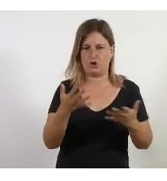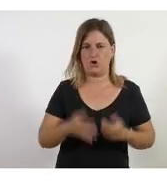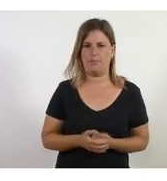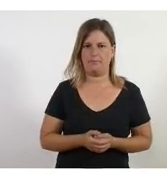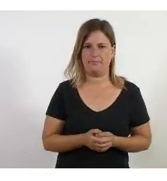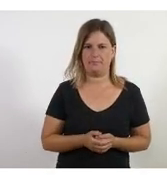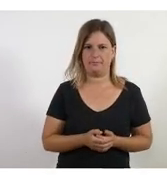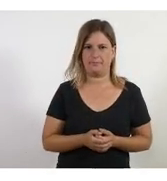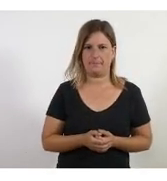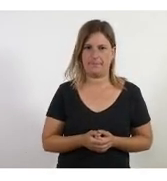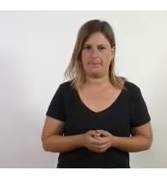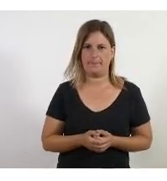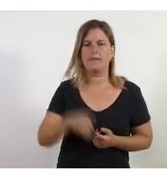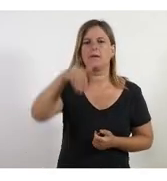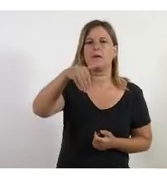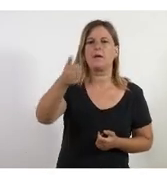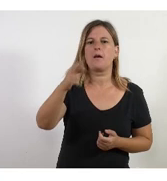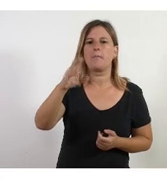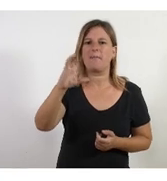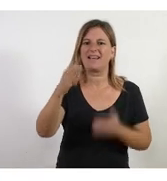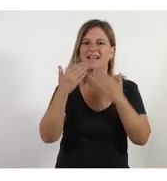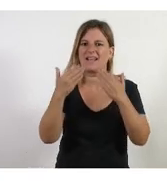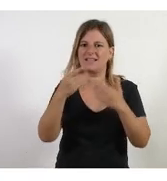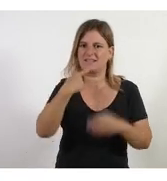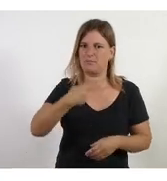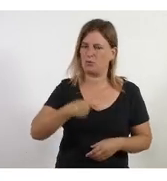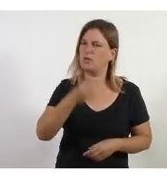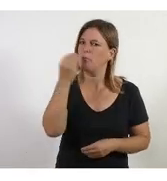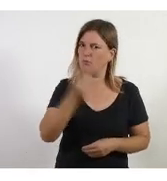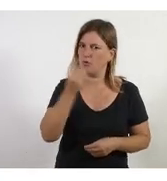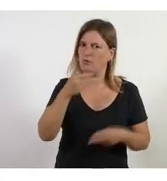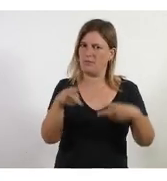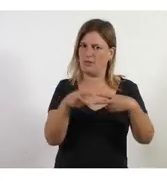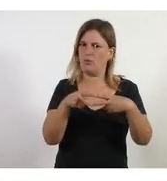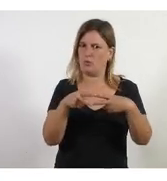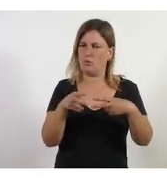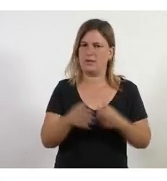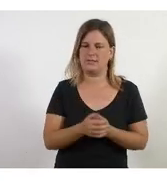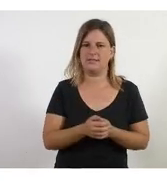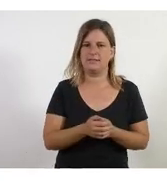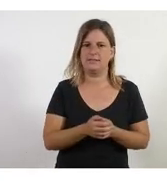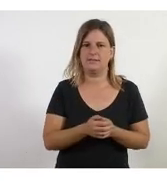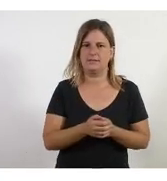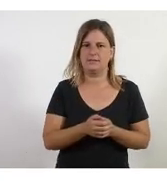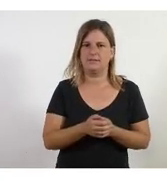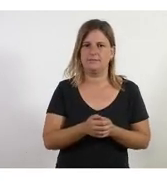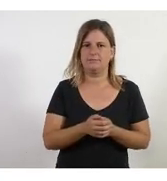Marc. Vale. Marc, gràcies per la pregunta. Són boníssimes aquestes dues preguntes.